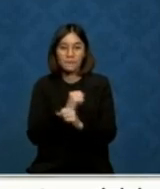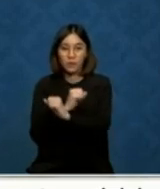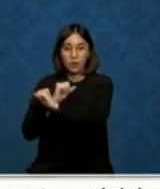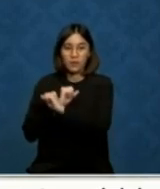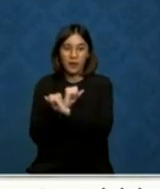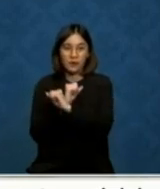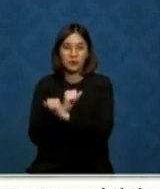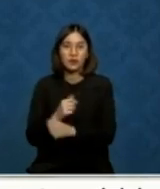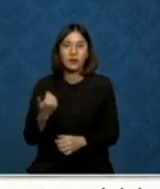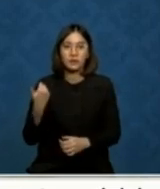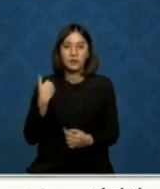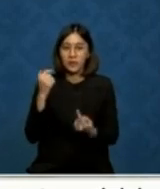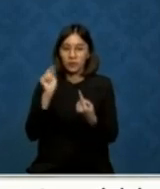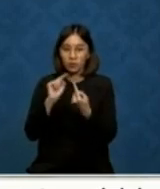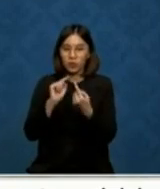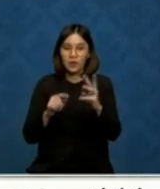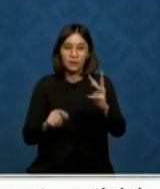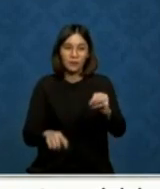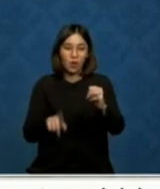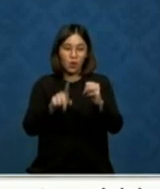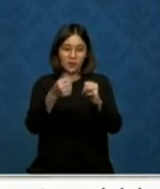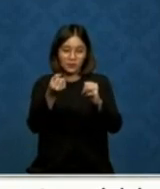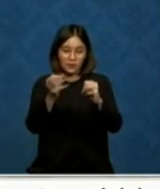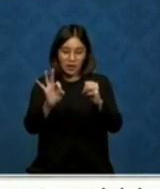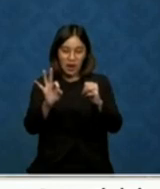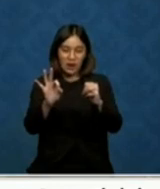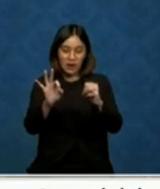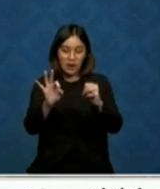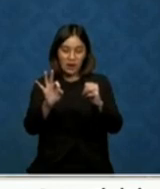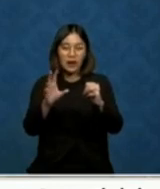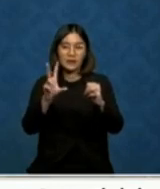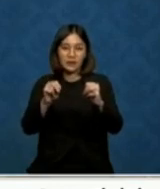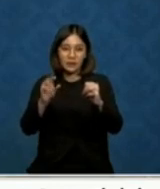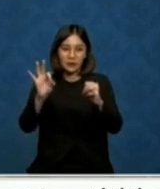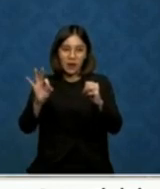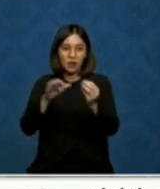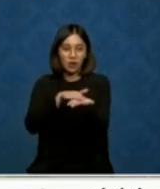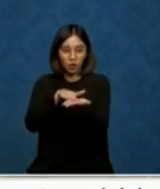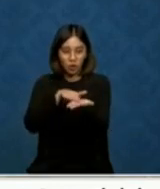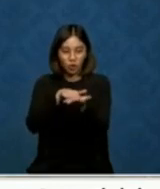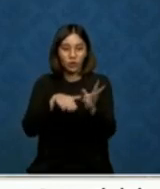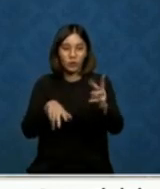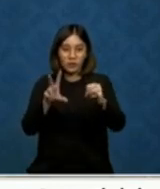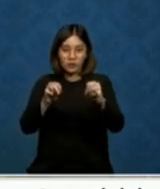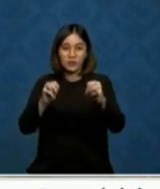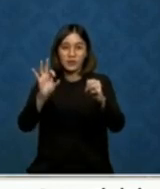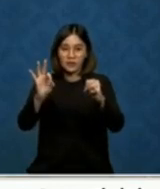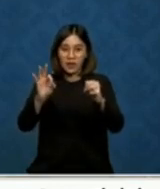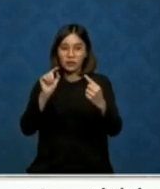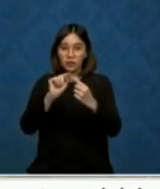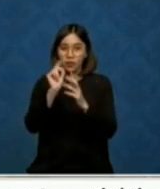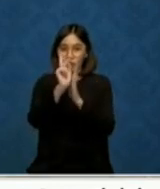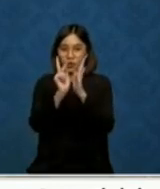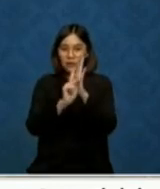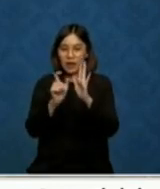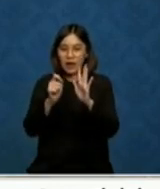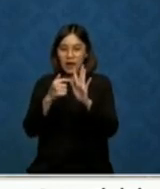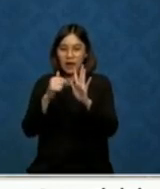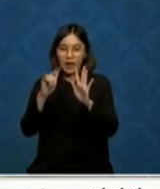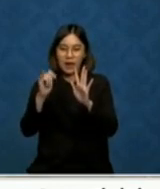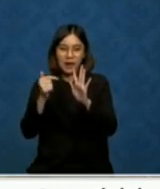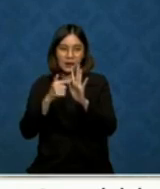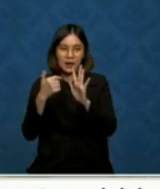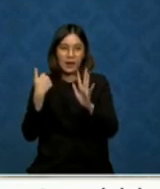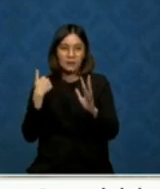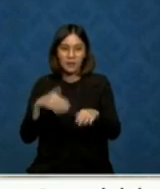นั้นมีอยู่ในมาตรา19เอ้ย39นะครับขออภัยท่านประธานครับของประมวลกฎหมายอาญามี